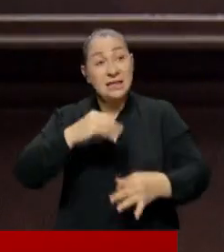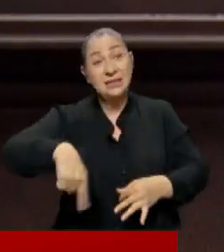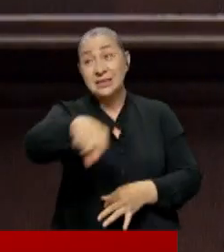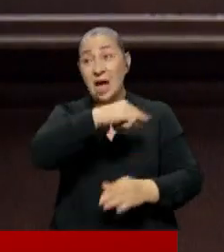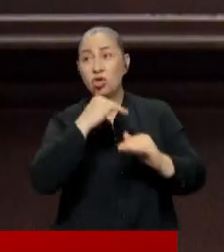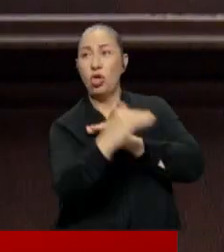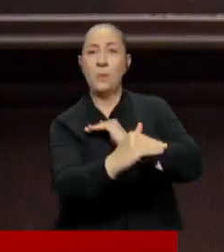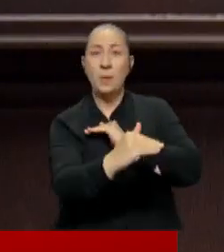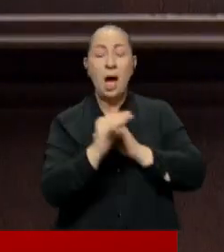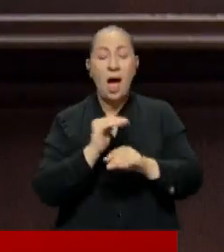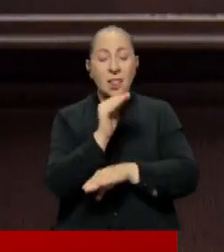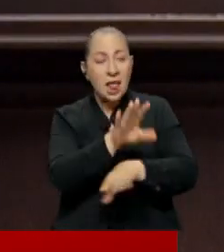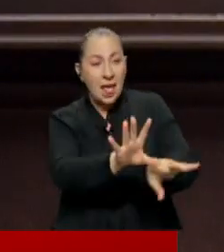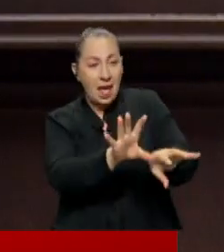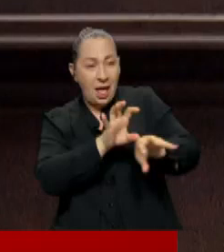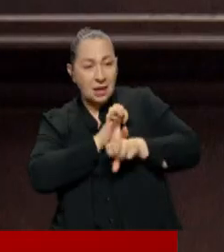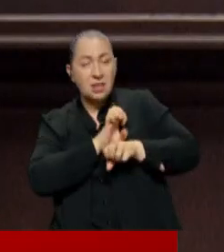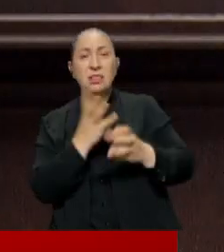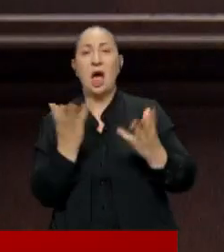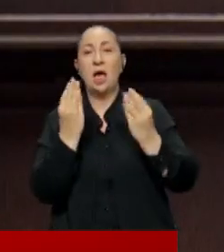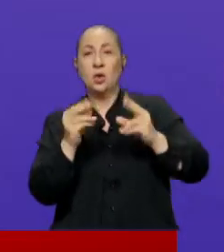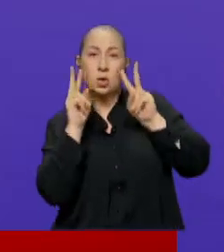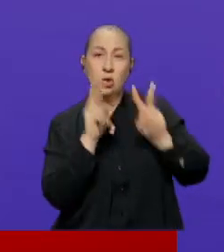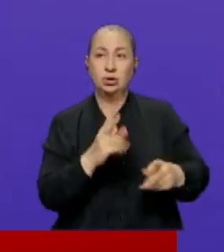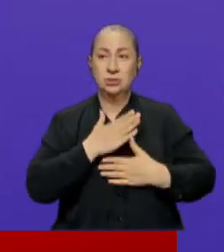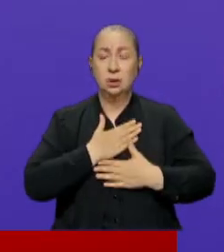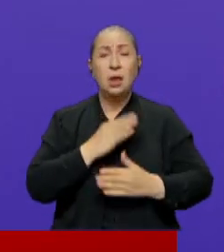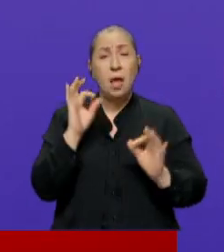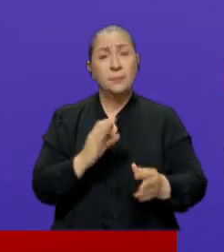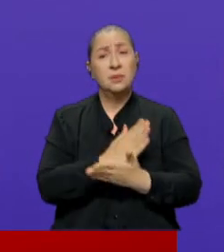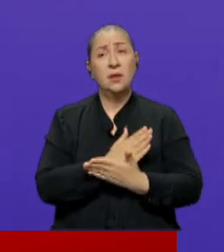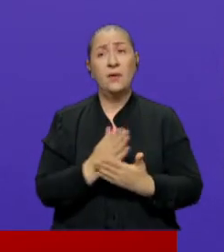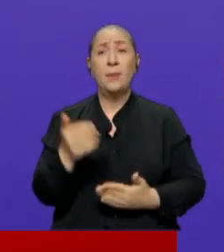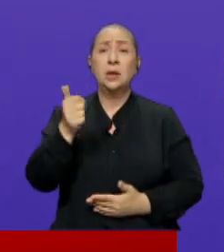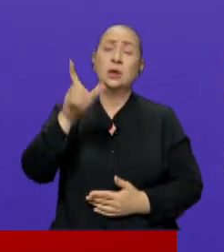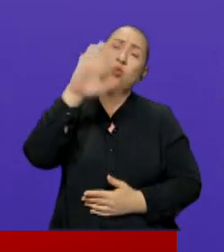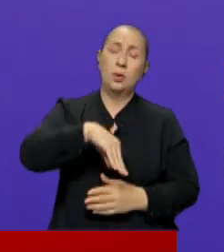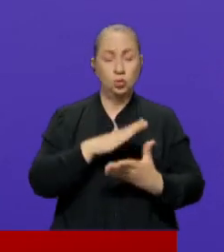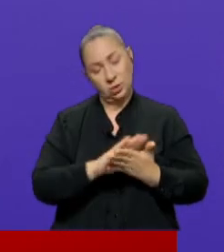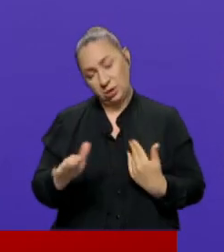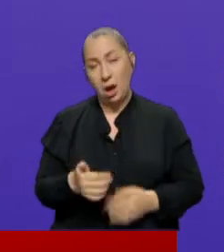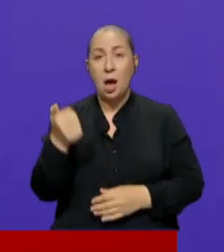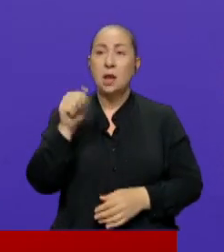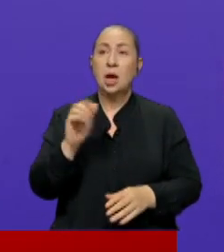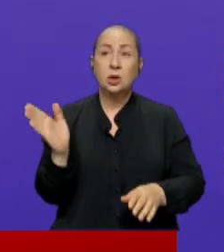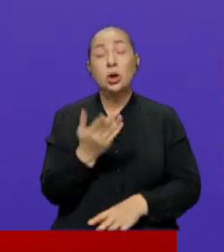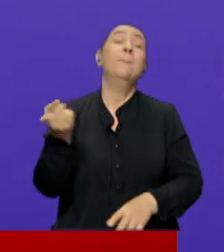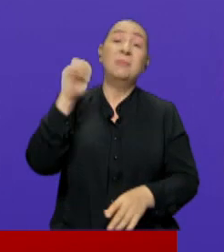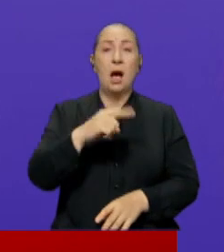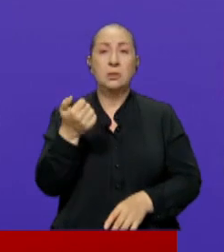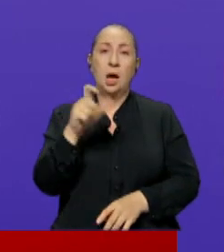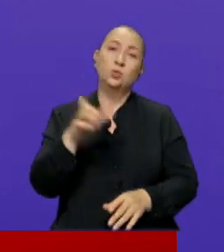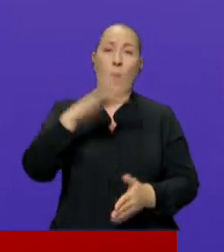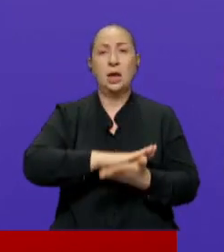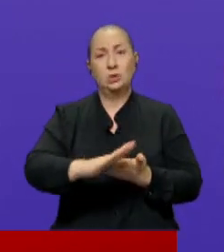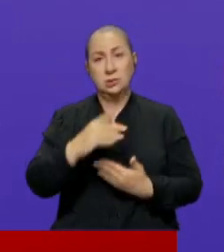insanlarımızın hayatlarındaki etkilerini daha iyi görebileceğiz. Sürekli olarak 6 ay sonra düzelecek. 6 ay geçiyor, bir 6 ay sonra